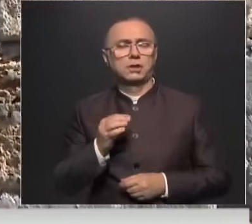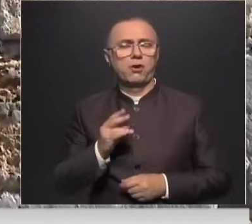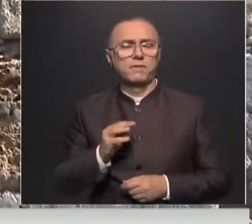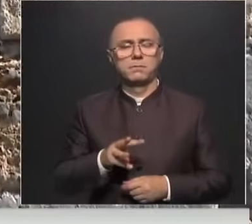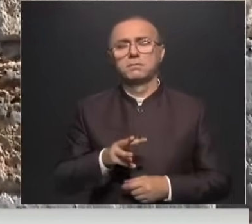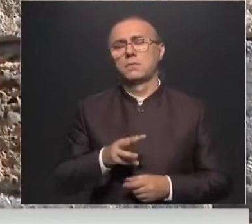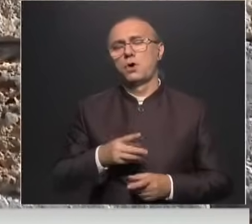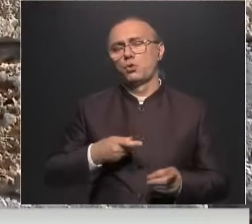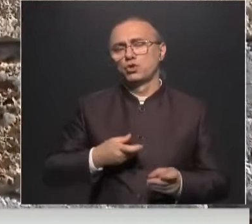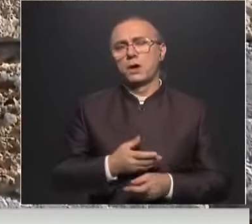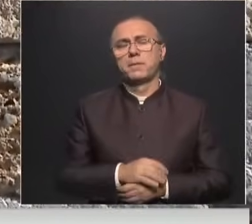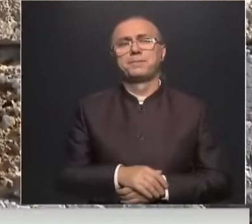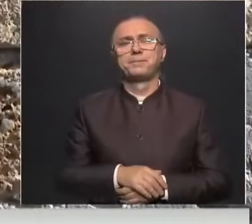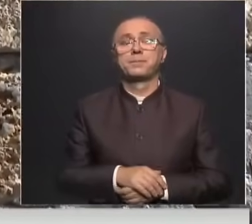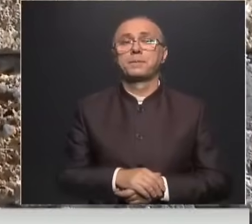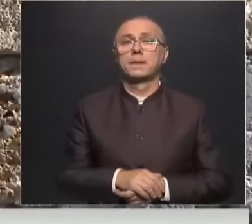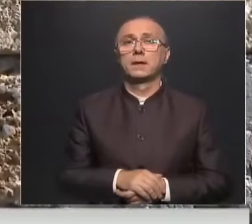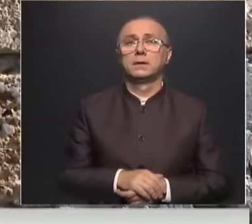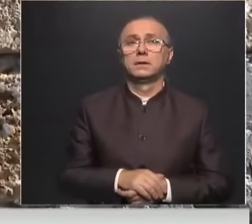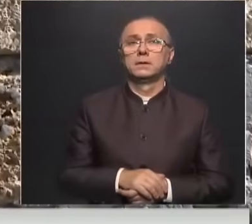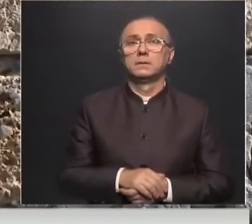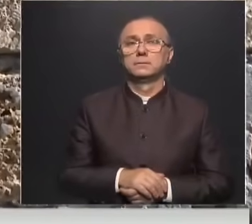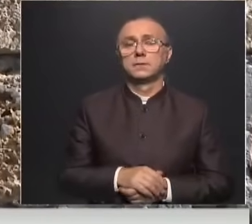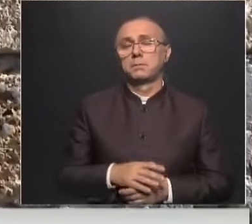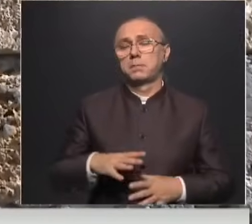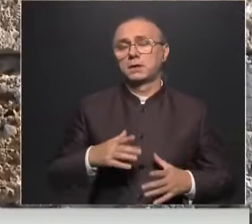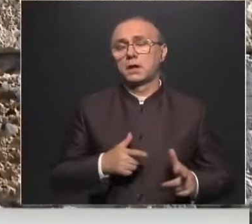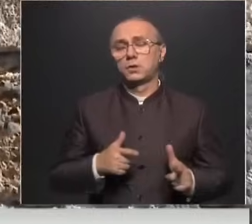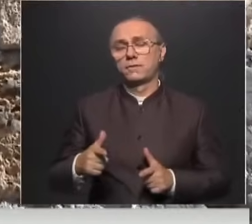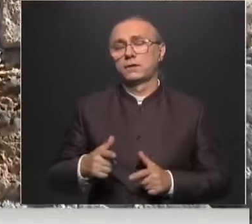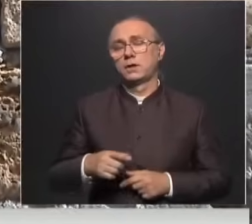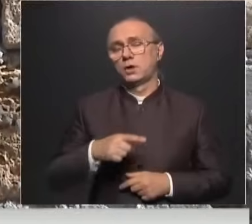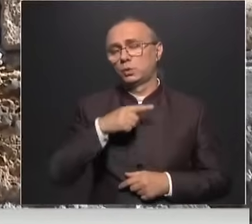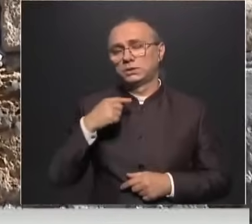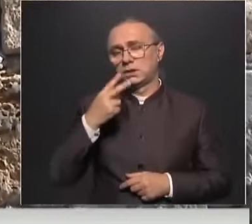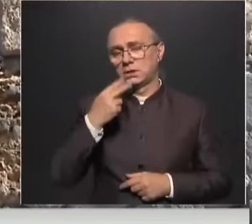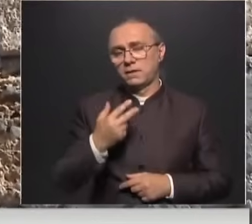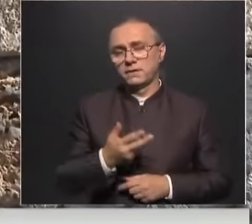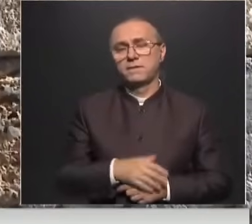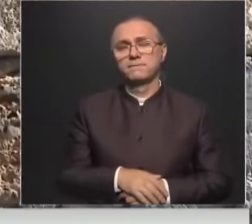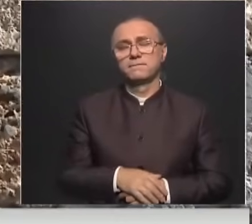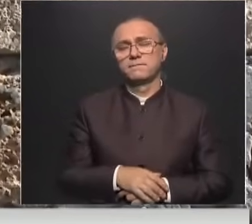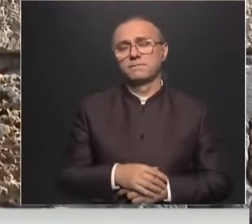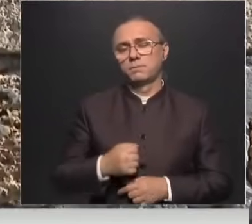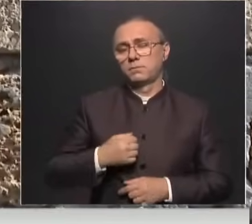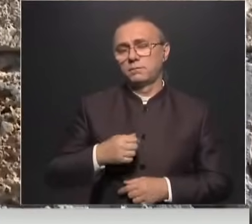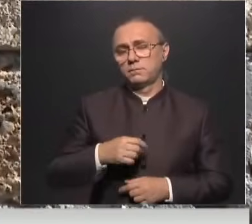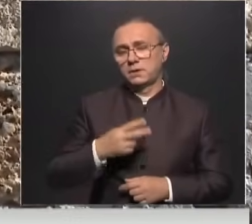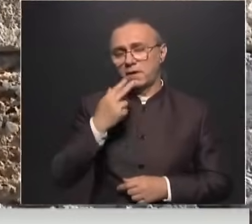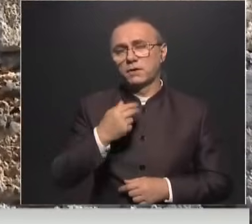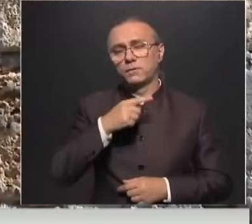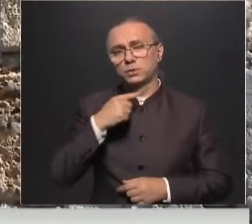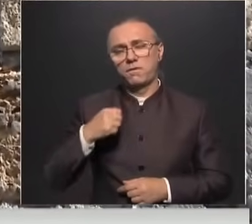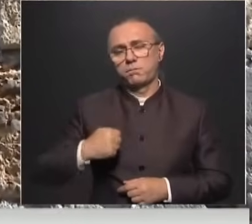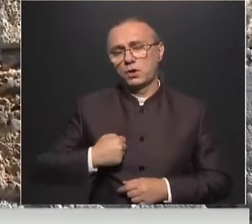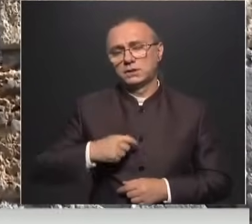вопросе подготовки и роста навыков бойца, соответственно, роста его боеспособности. От этого зависит жизнь? Да, конечно. В первую очередь